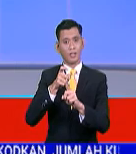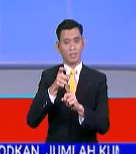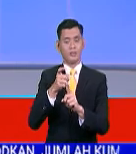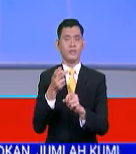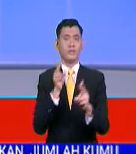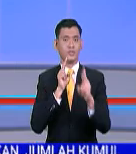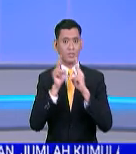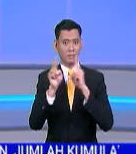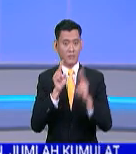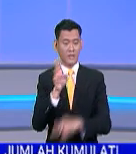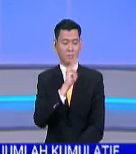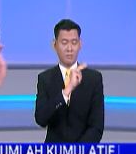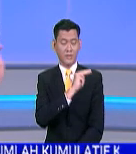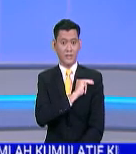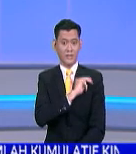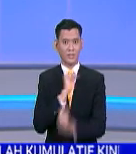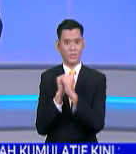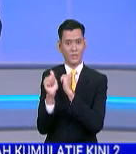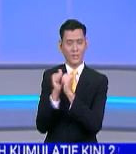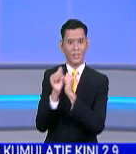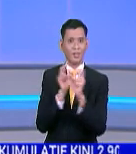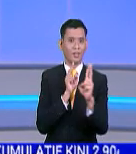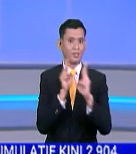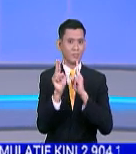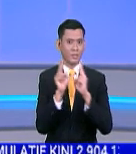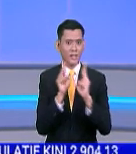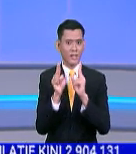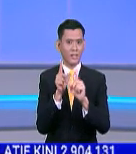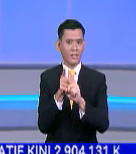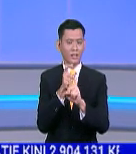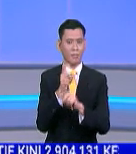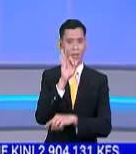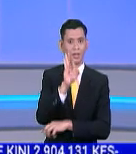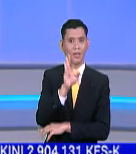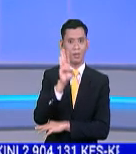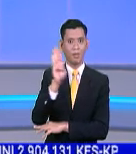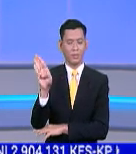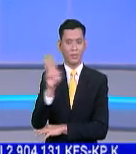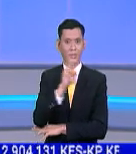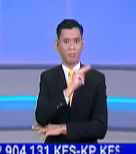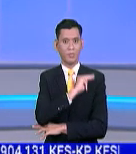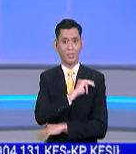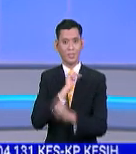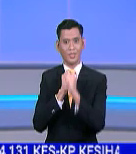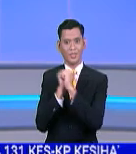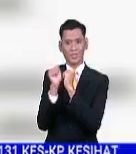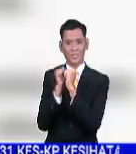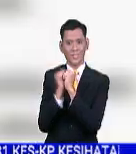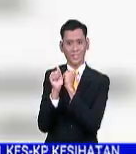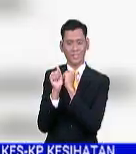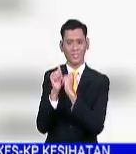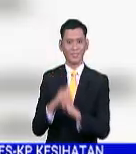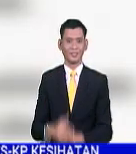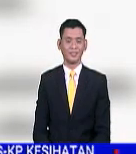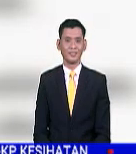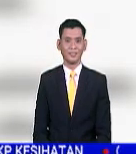Ahmad Faizal Azumo. Ucapan berkenaan dimuat naik di laman Facebook rasmi beliau.